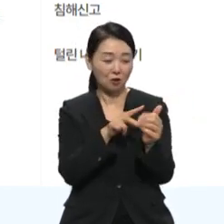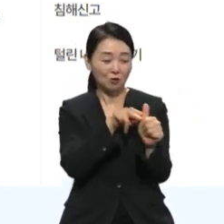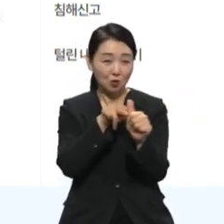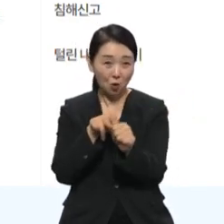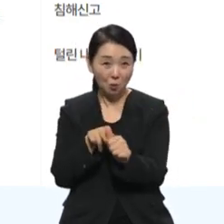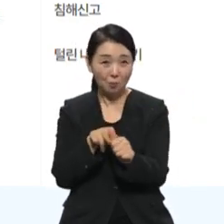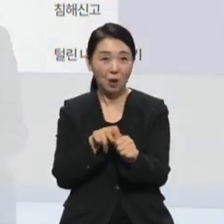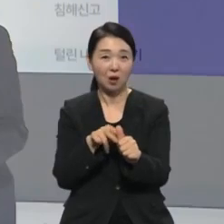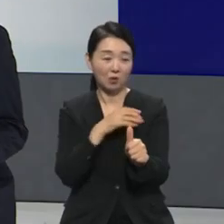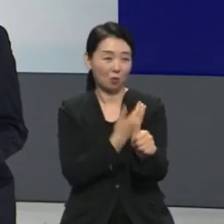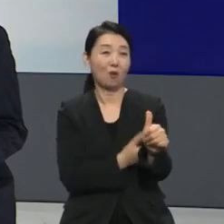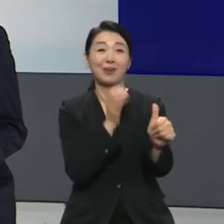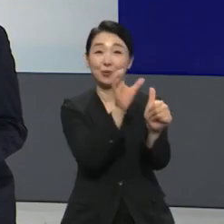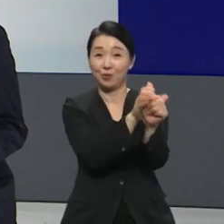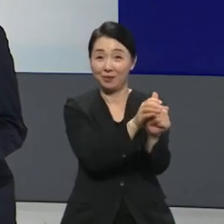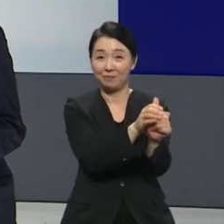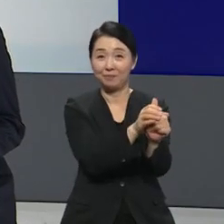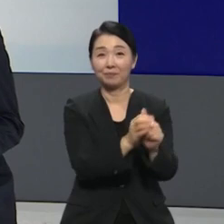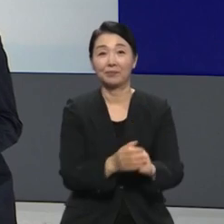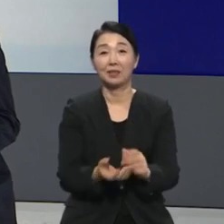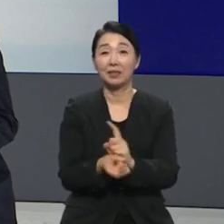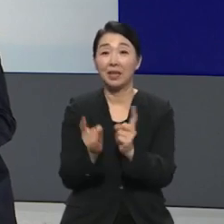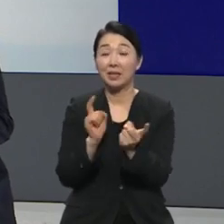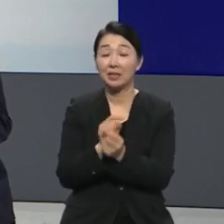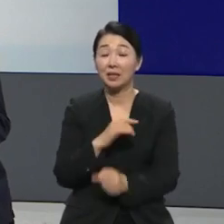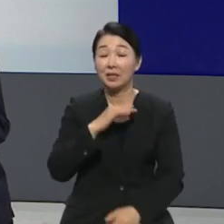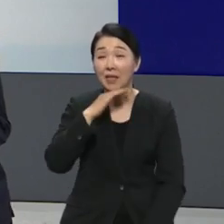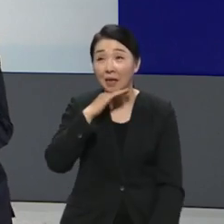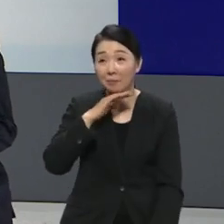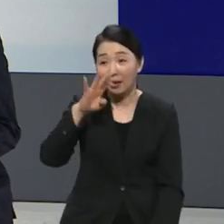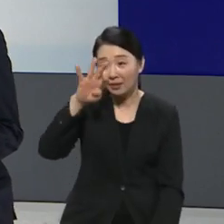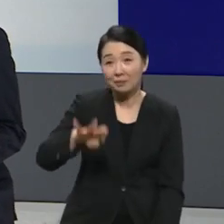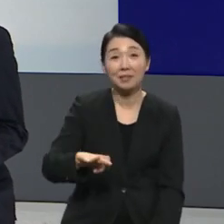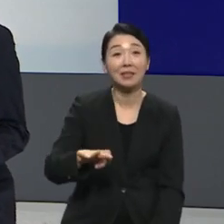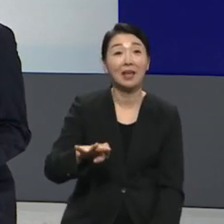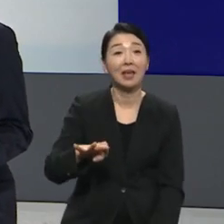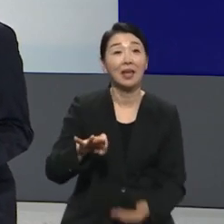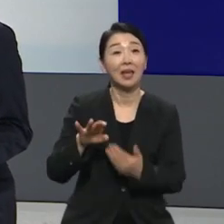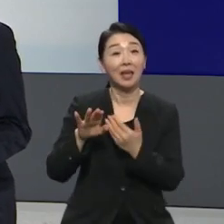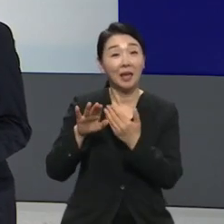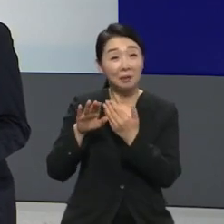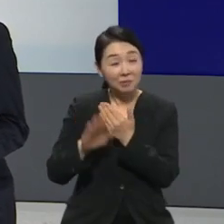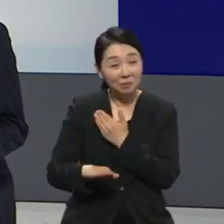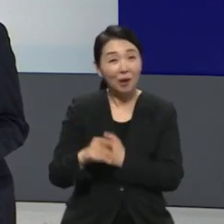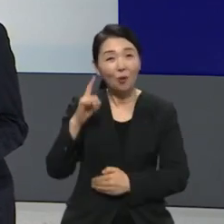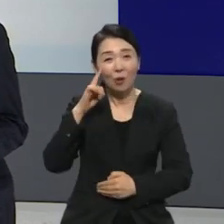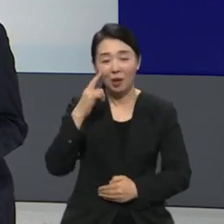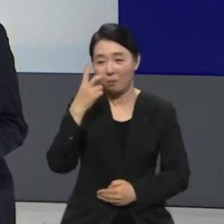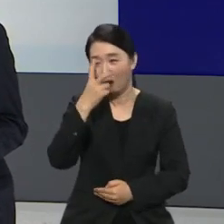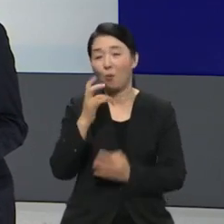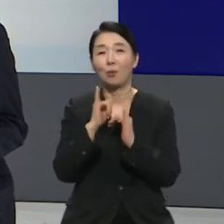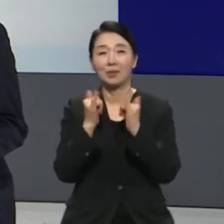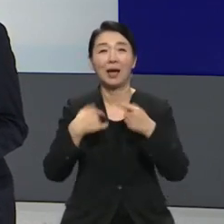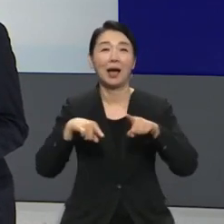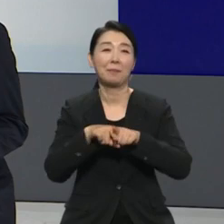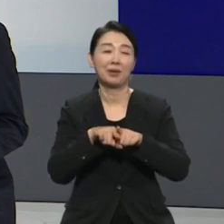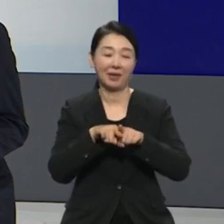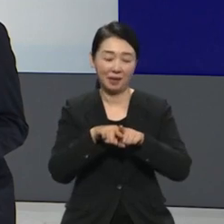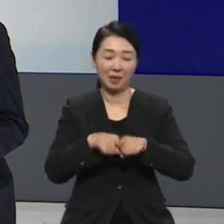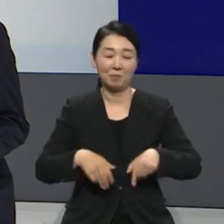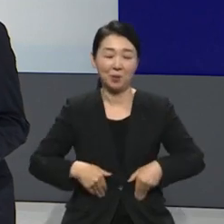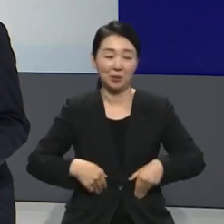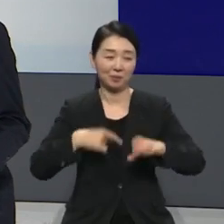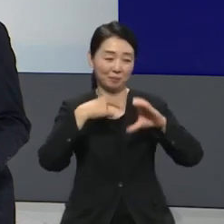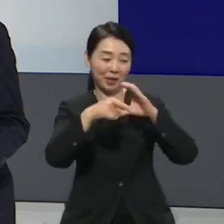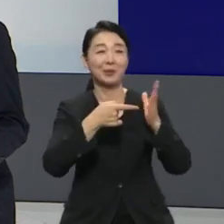위임하게 됩니다. 아. 네, 그 대신에 이제 만 14세 미만 신청자는 법정 대리인의 신청만 지원할 수 있기 때문에 이거는 또 메일로 따로 신청을